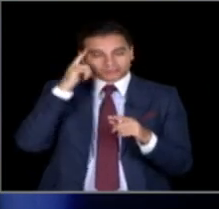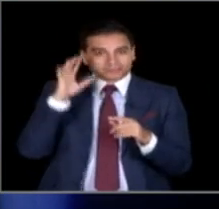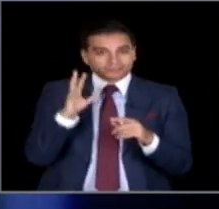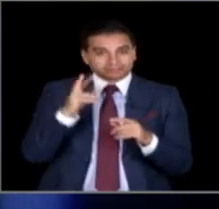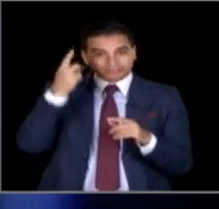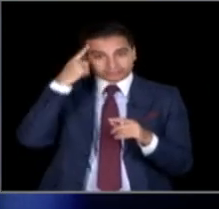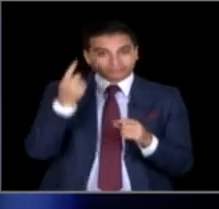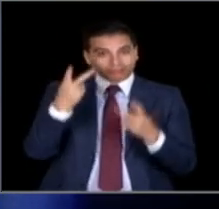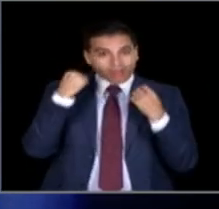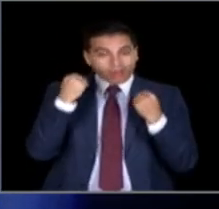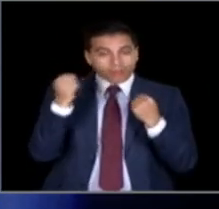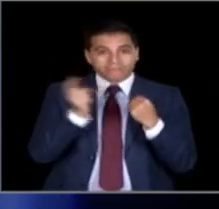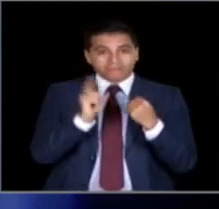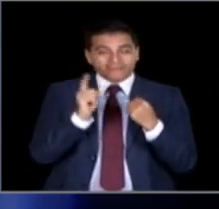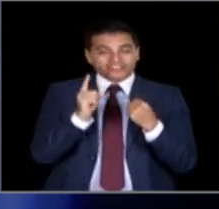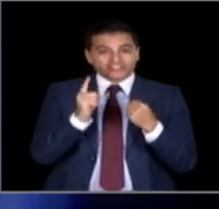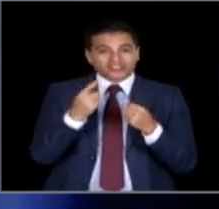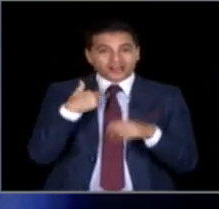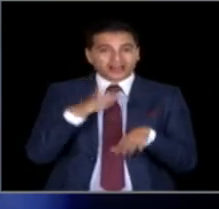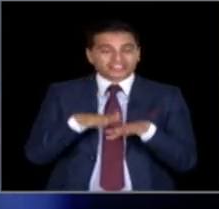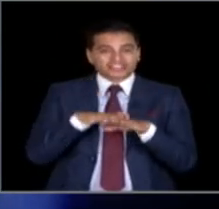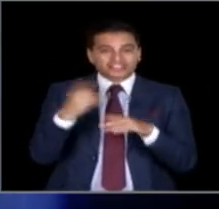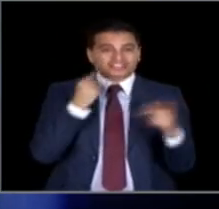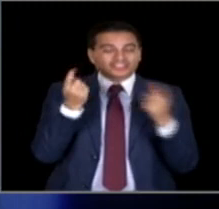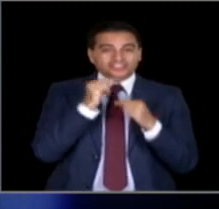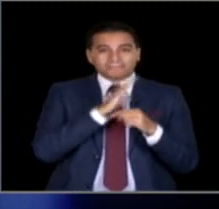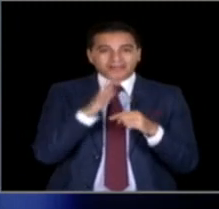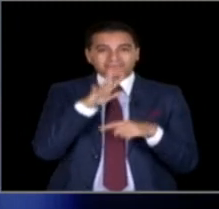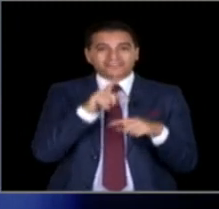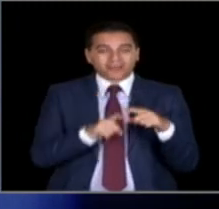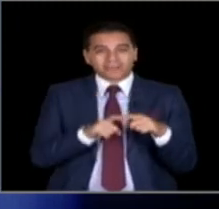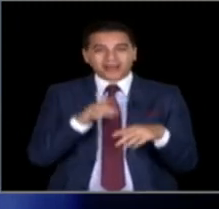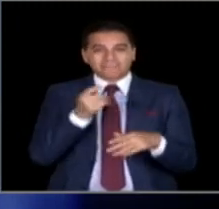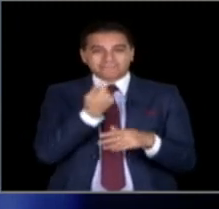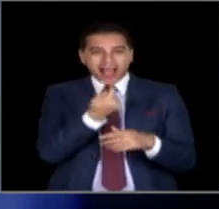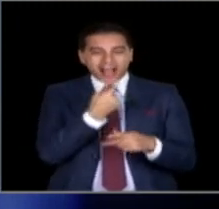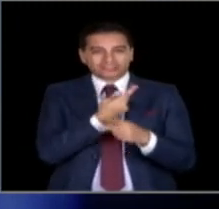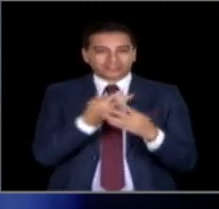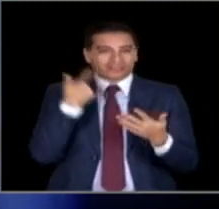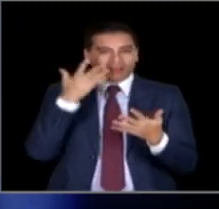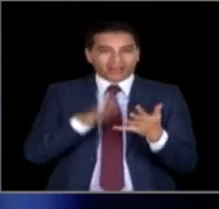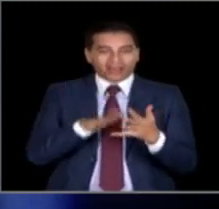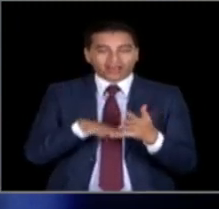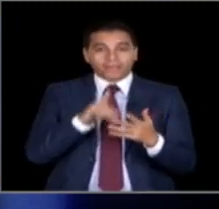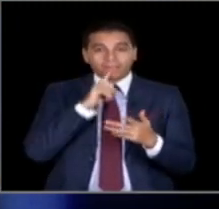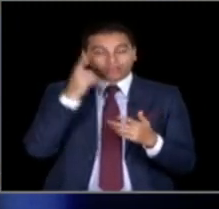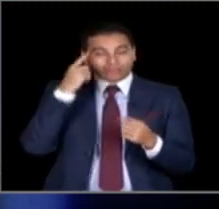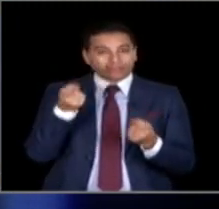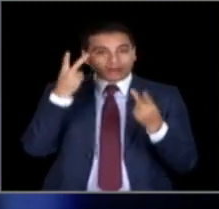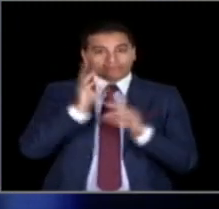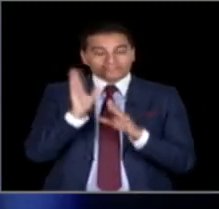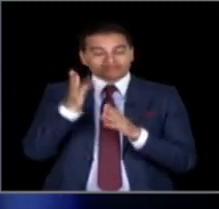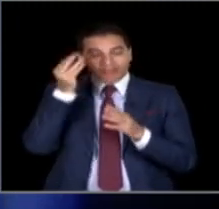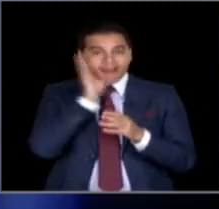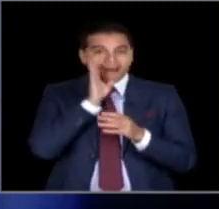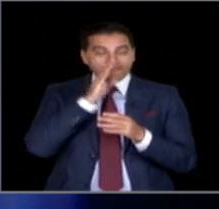بتاعتها وبتخلص وبتشتغل في اي حاجه 5% وخلاص وقاعده، لكن ما عندهاش فكر ثقافي او فكر